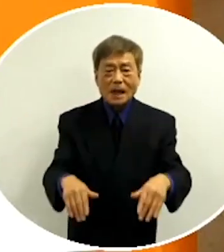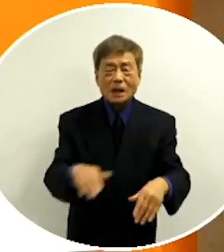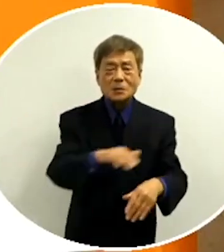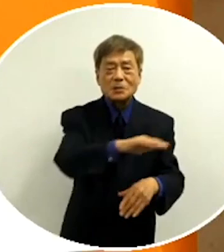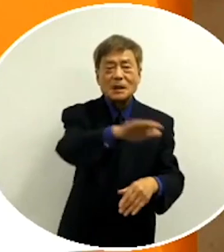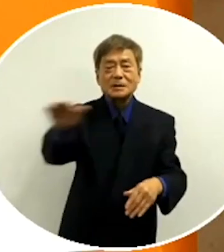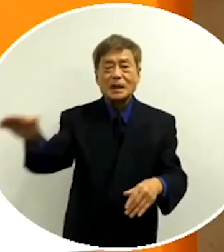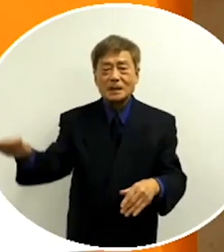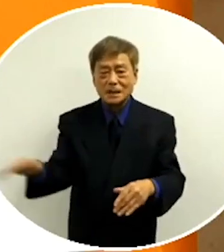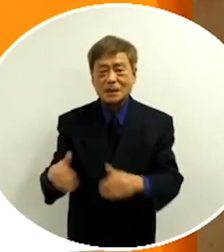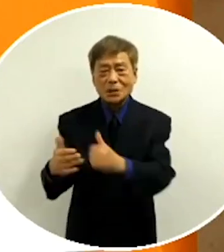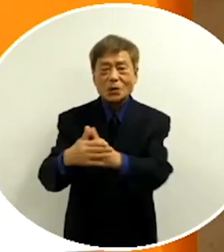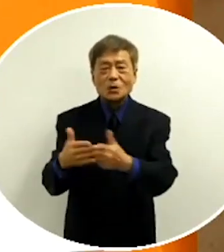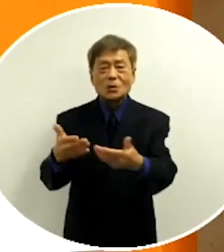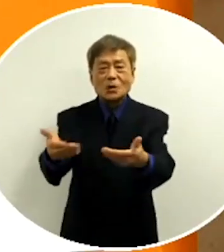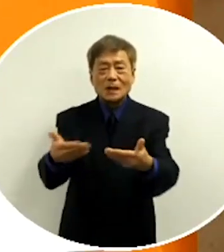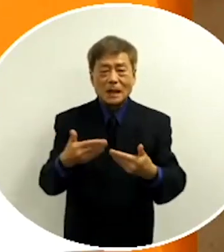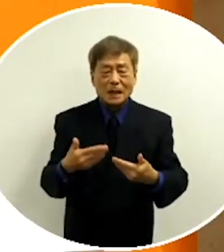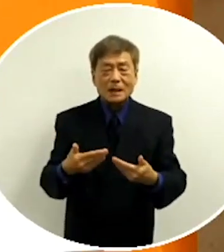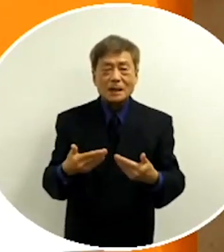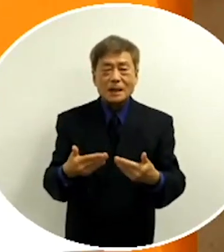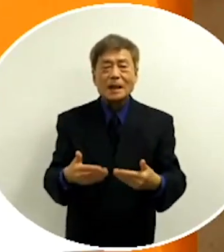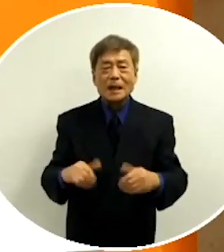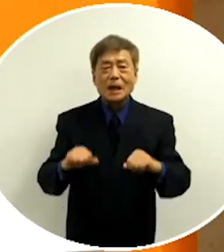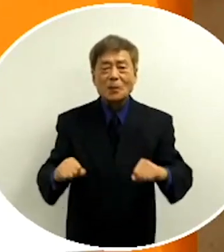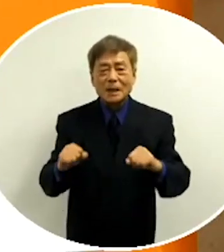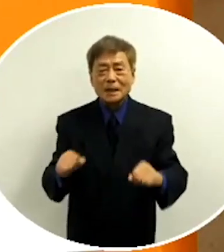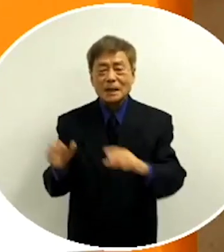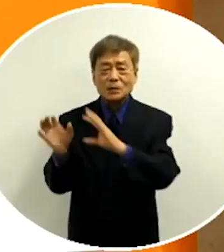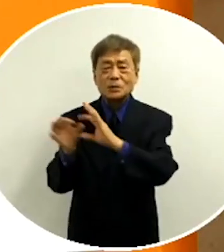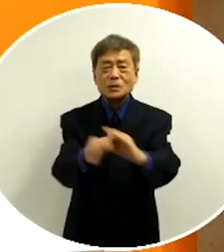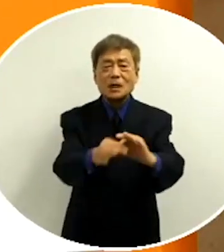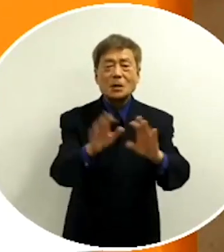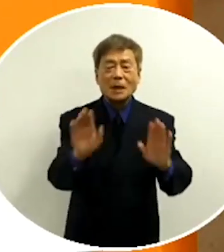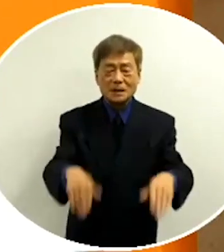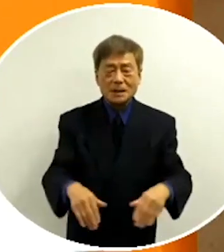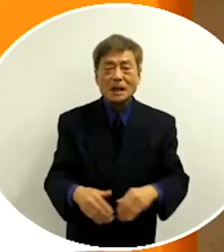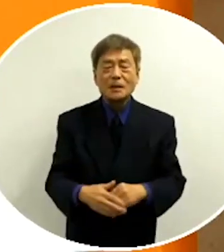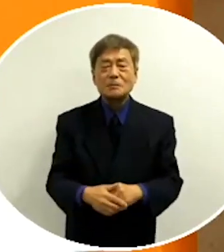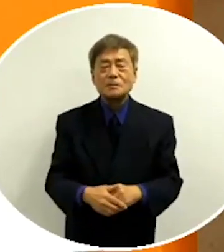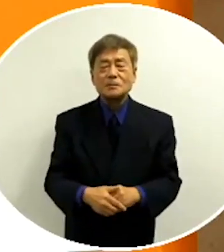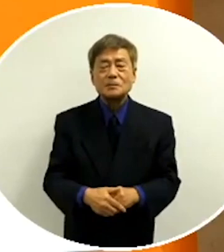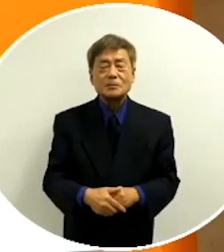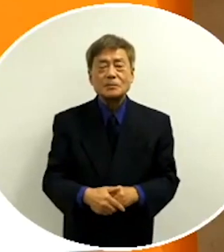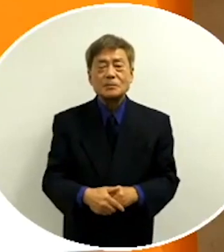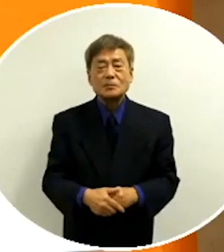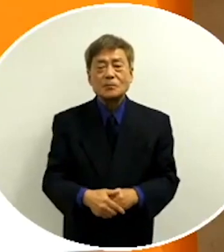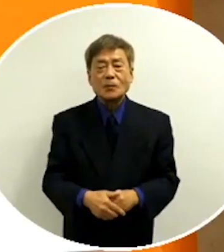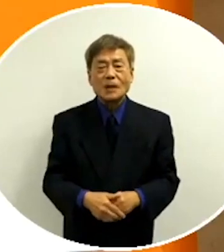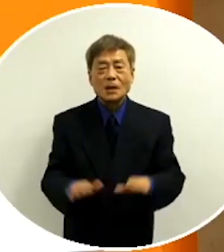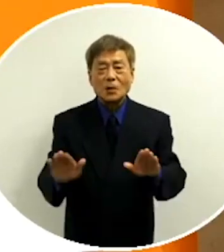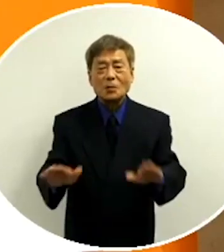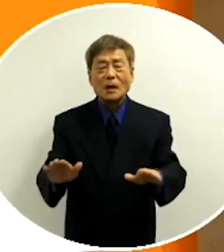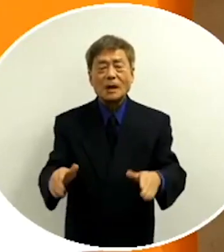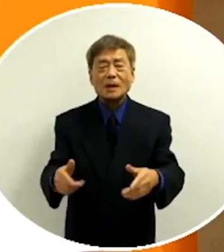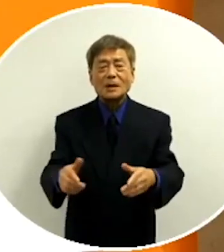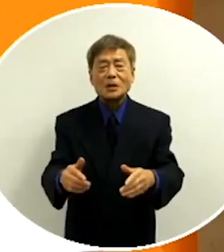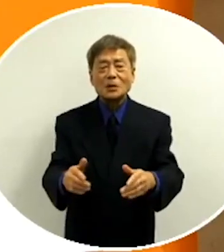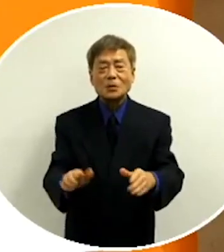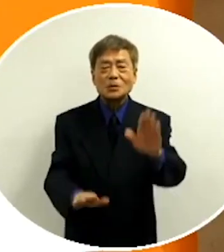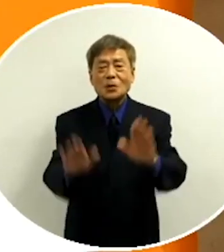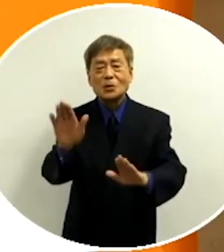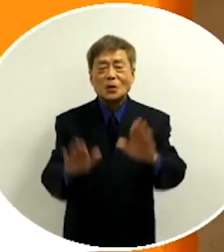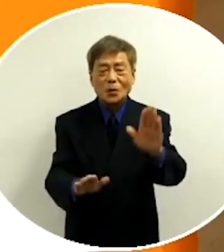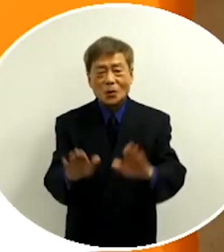生徒ですけれどもまずはやっぱりこの非常に国家主義的な権威主義的な